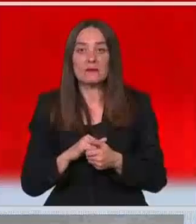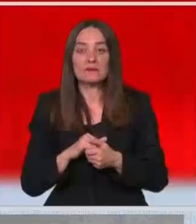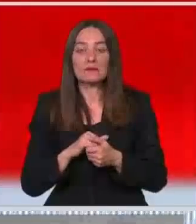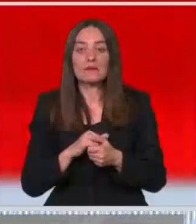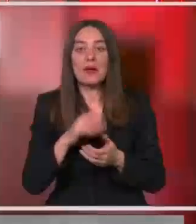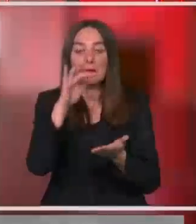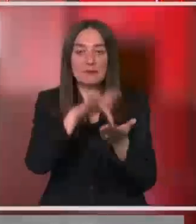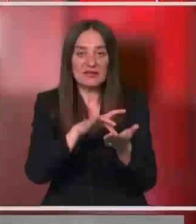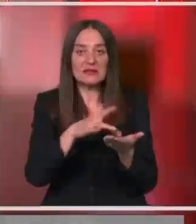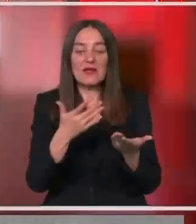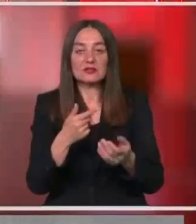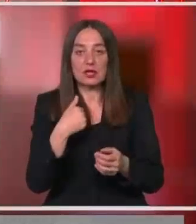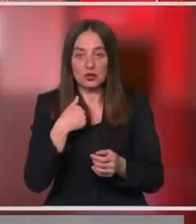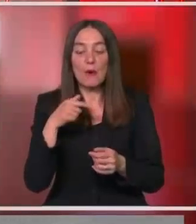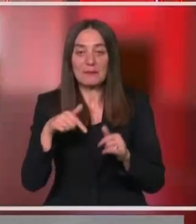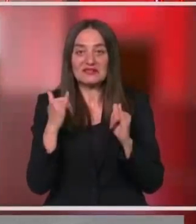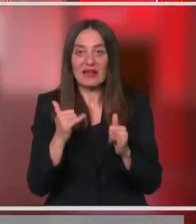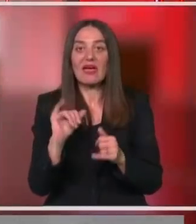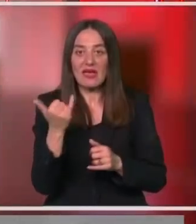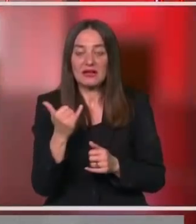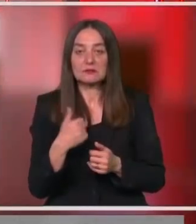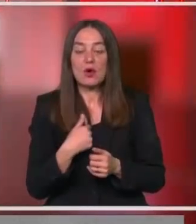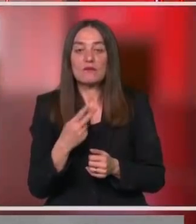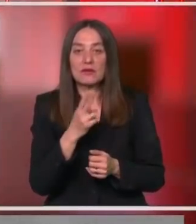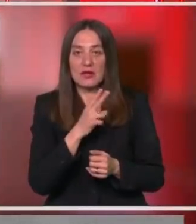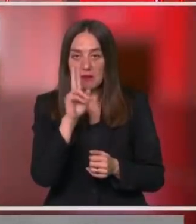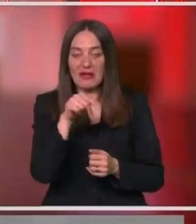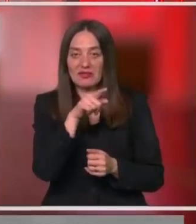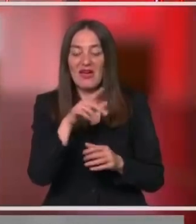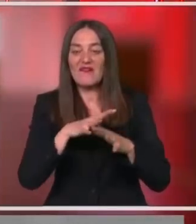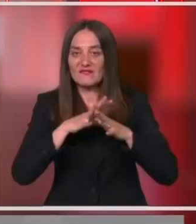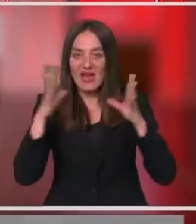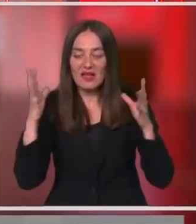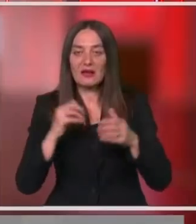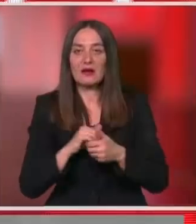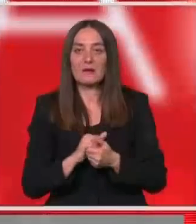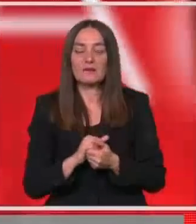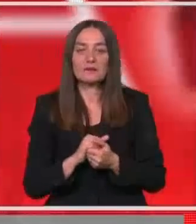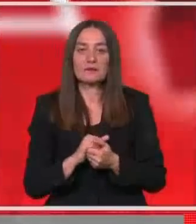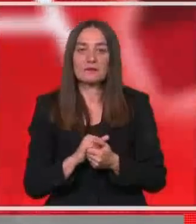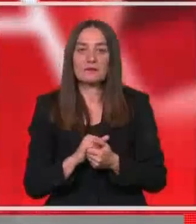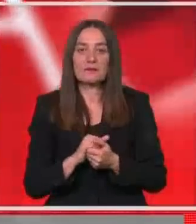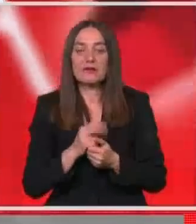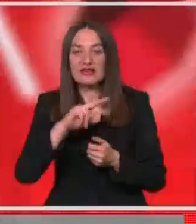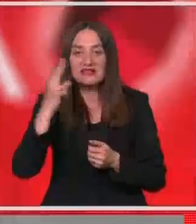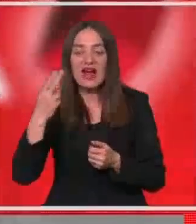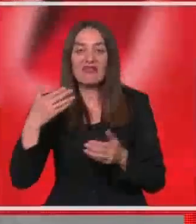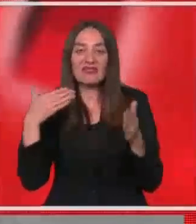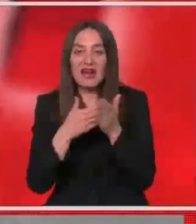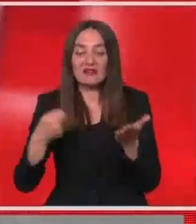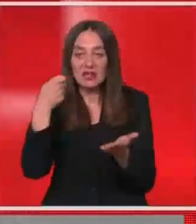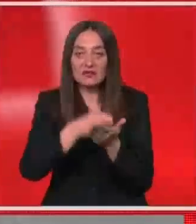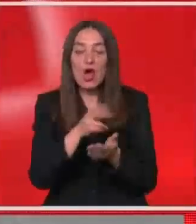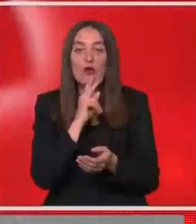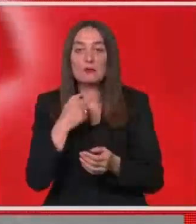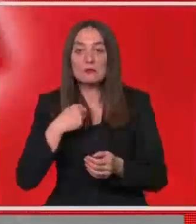prihvatljive destinacije. To mi sada jesmo. Dakle, imate velika, i samo da završim rečenicu, imate strane direktne investicije po kojima